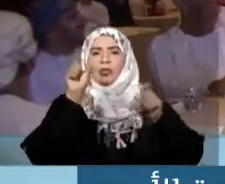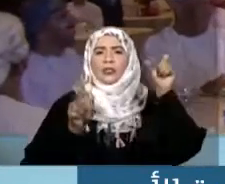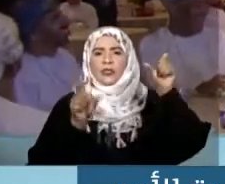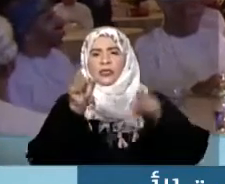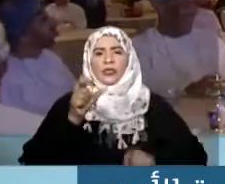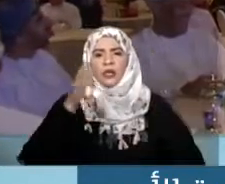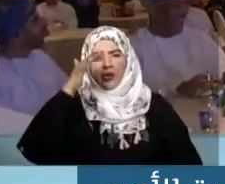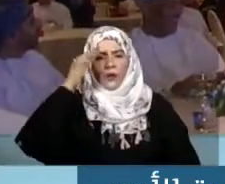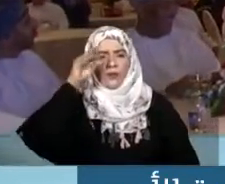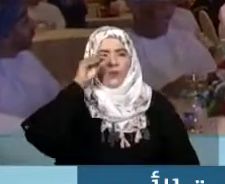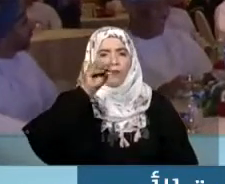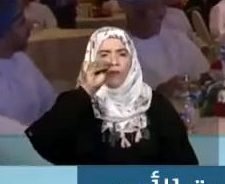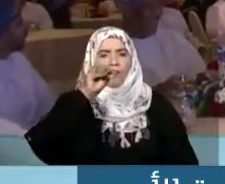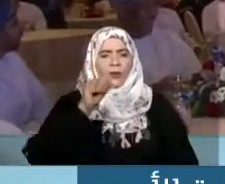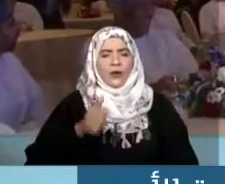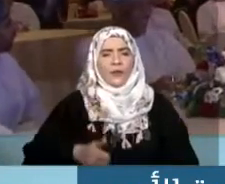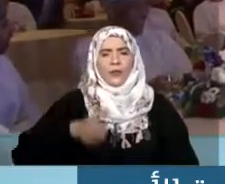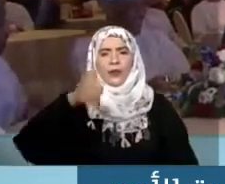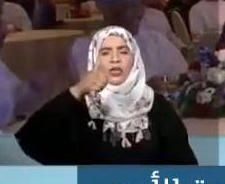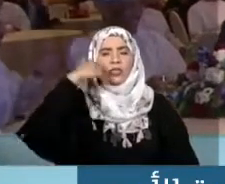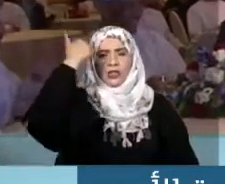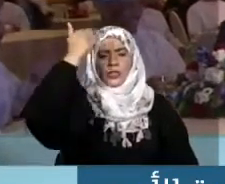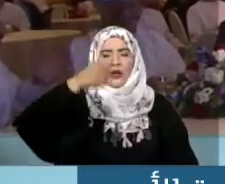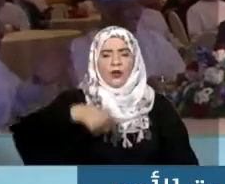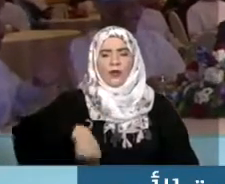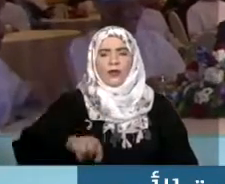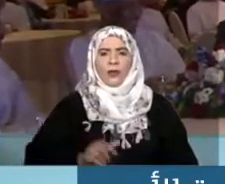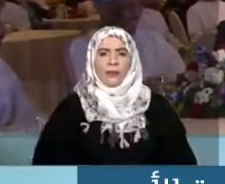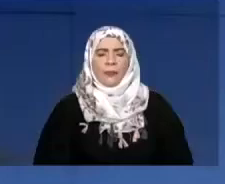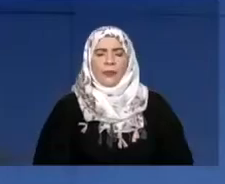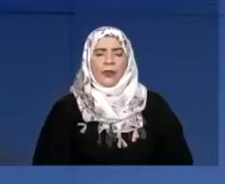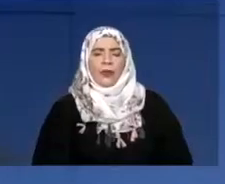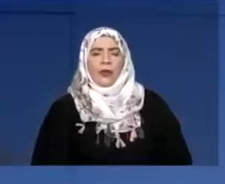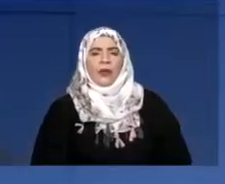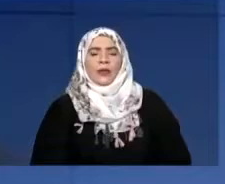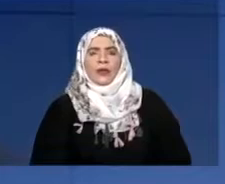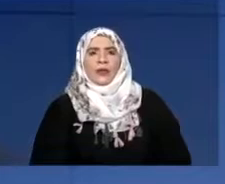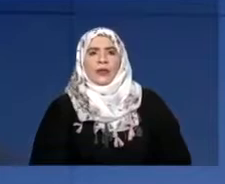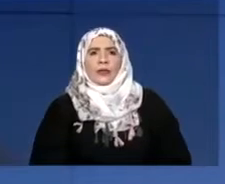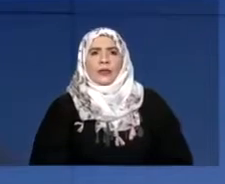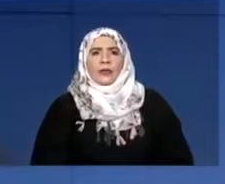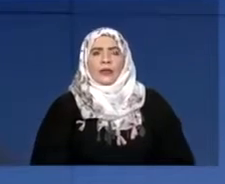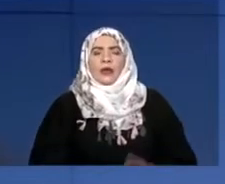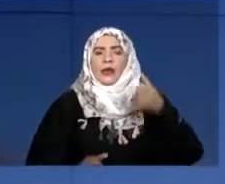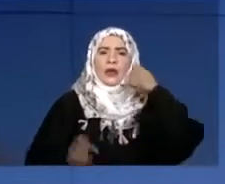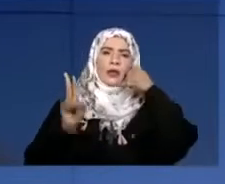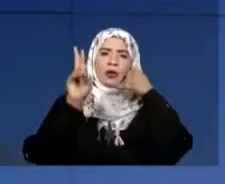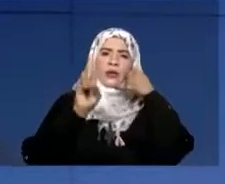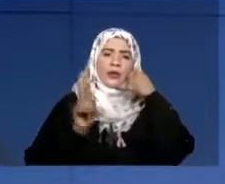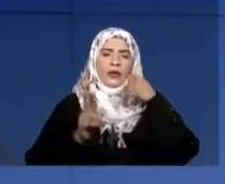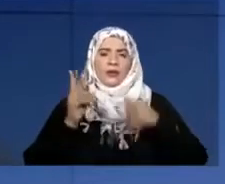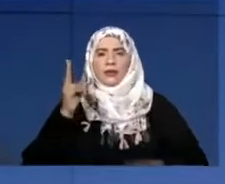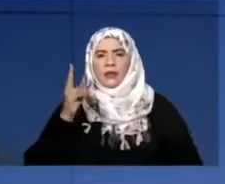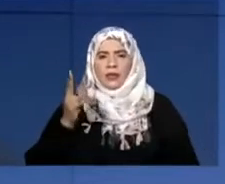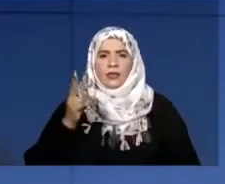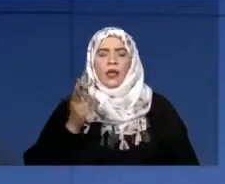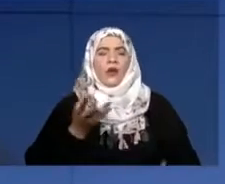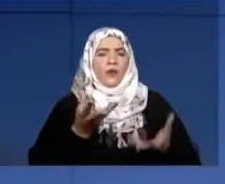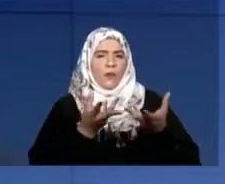العمانيين خلال الفترة القادمة. نعم، نود أن نعرف أكثر عن المنصات، منصات التدريب،